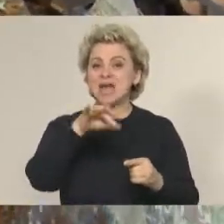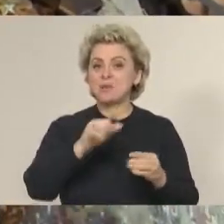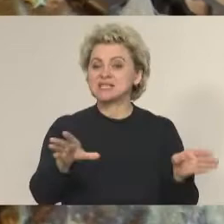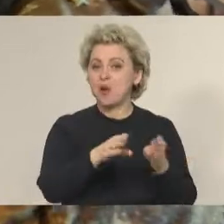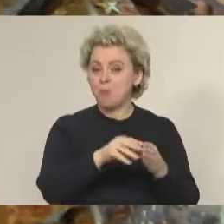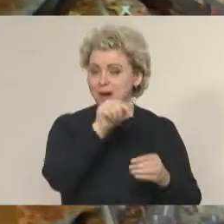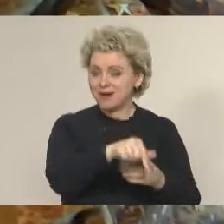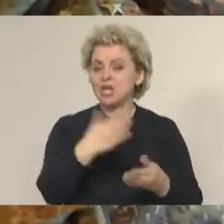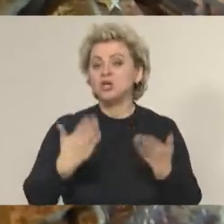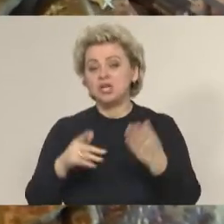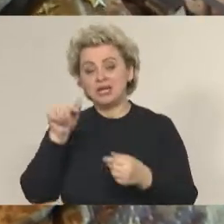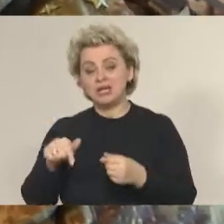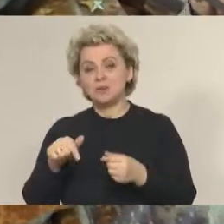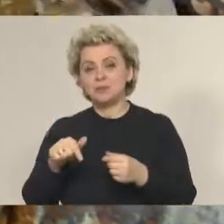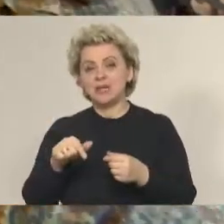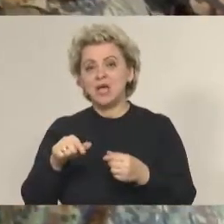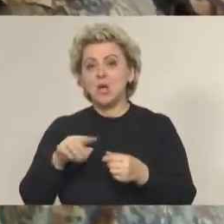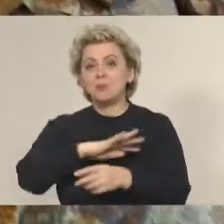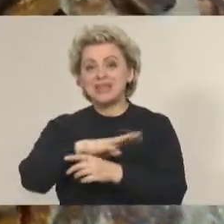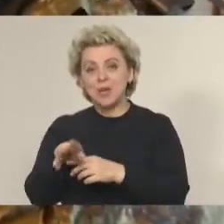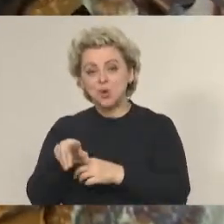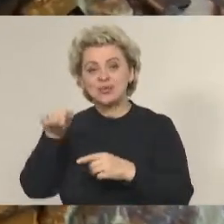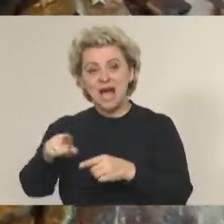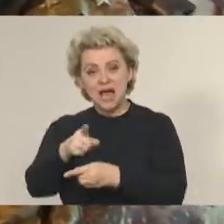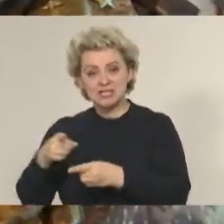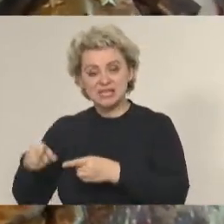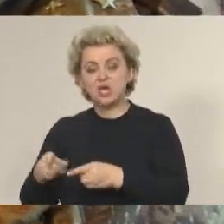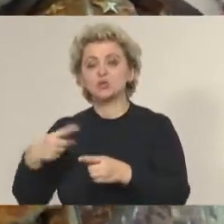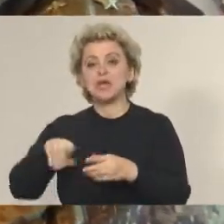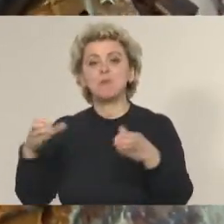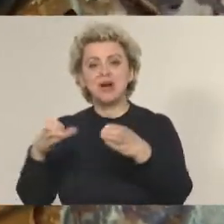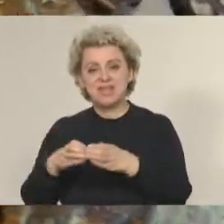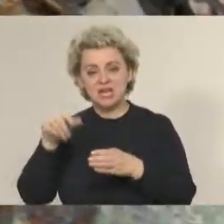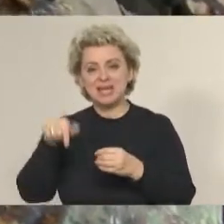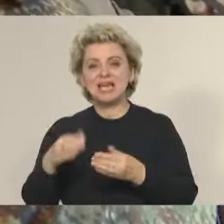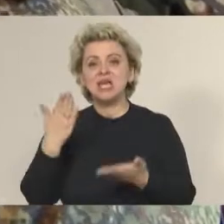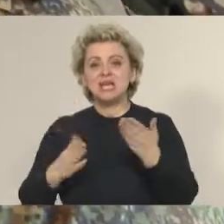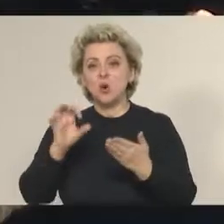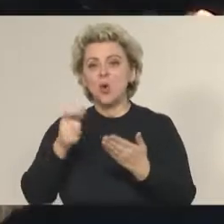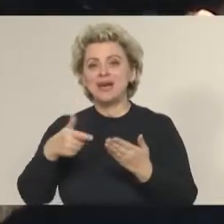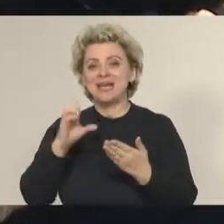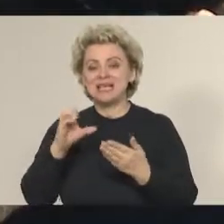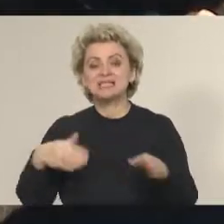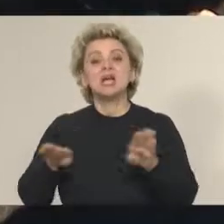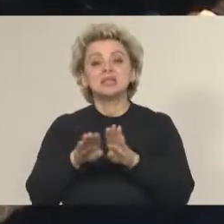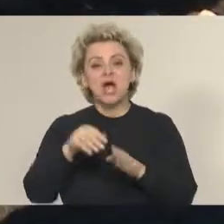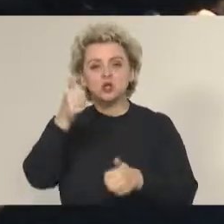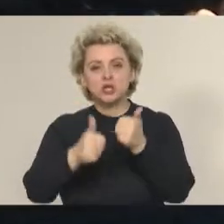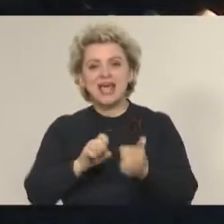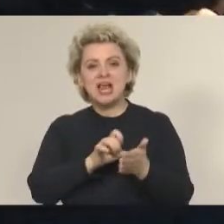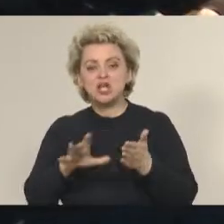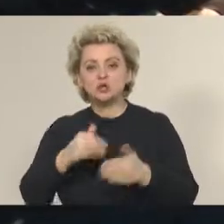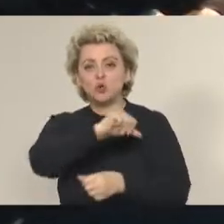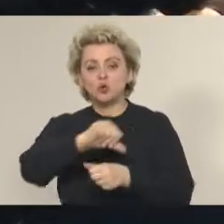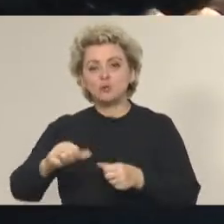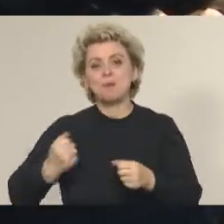либо будет минометная артиллерия, минометная батарея, либо АГС. Также в конкурсе «Электронный